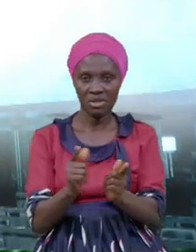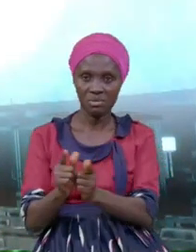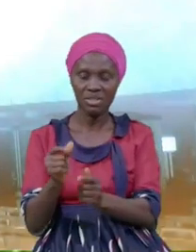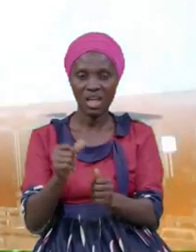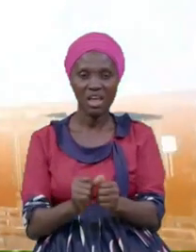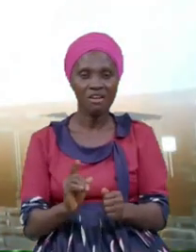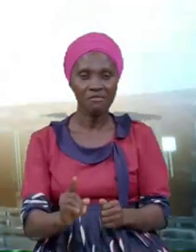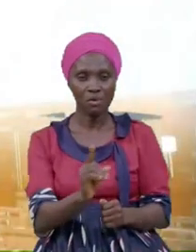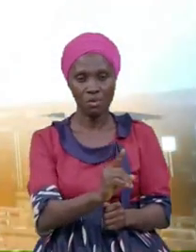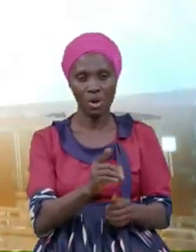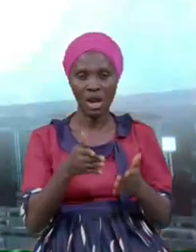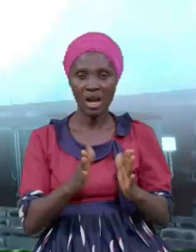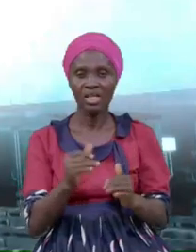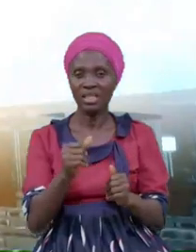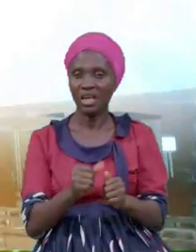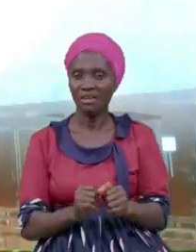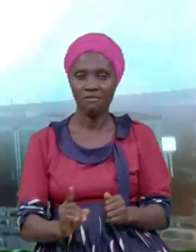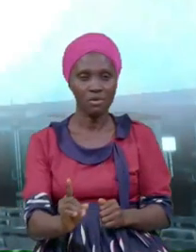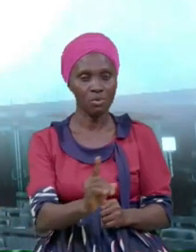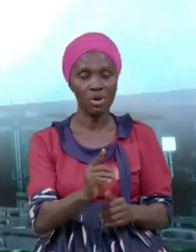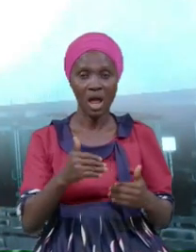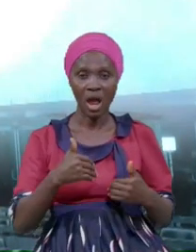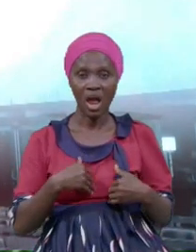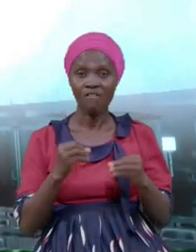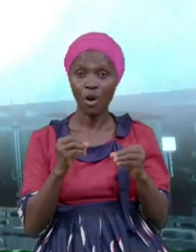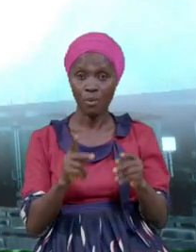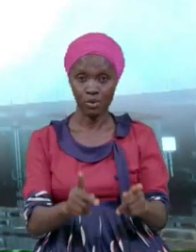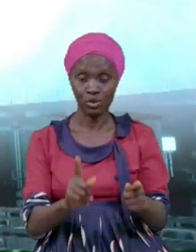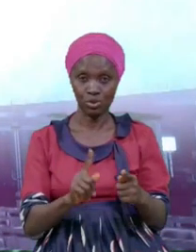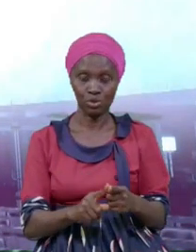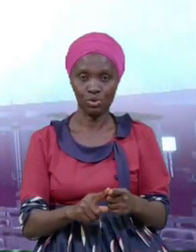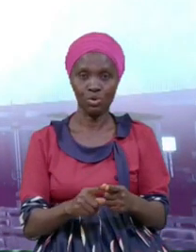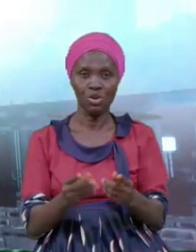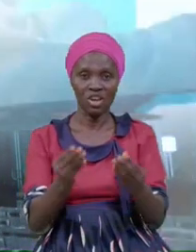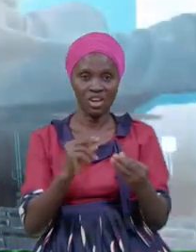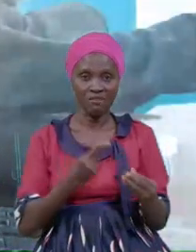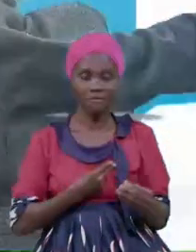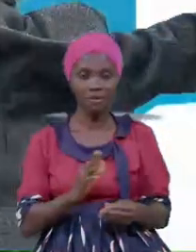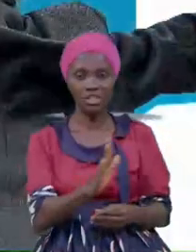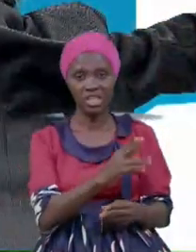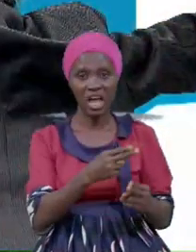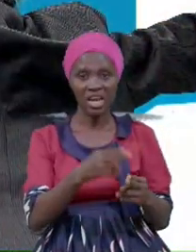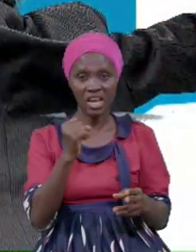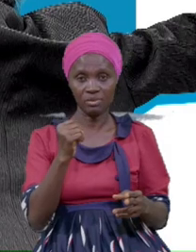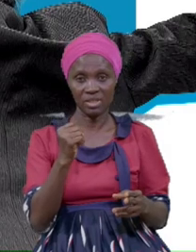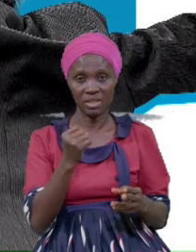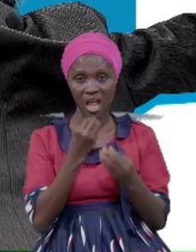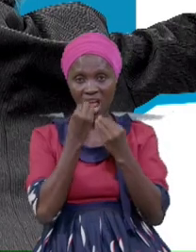C'est pour ça qu'il faut vous faire enregistrer, vous qui avez donné votre nom au Seigneur.